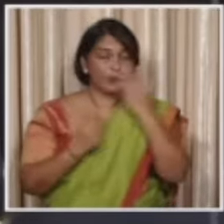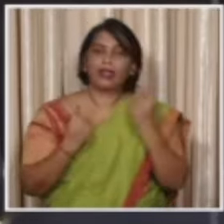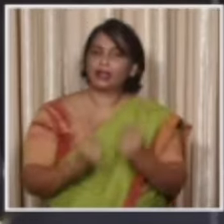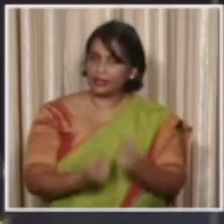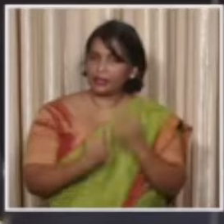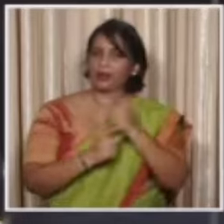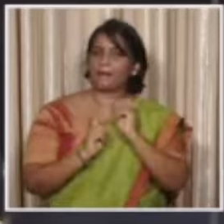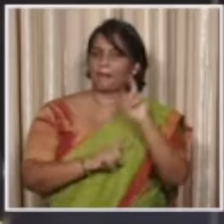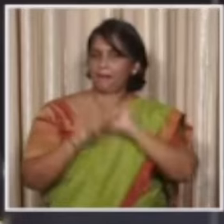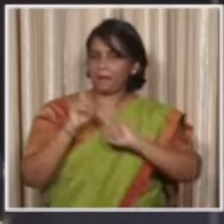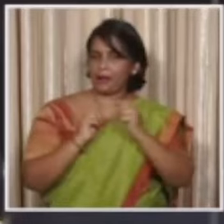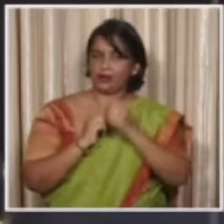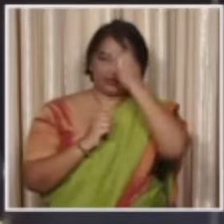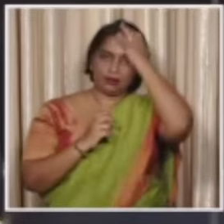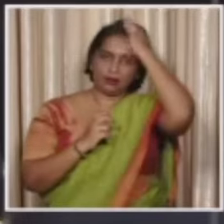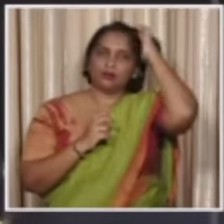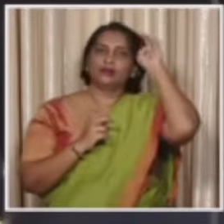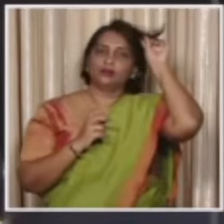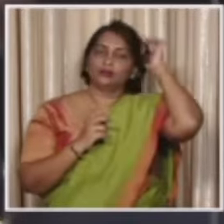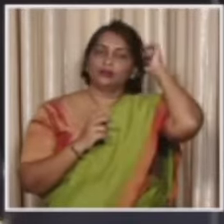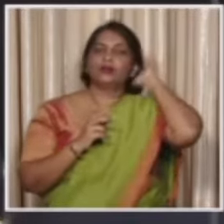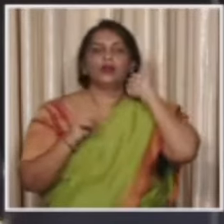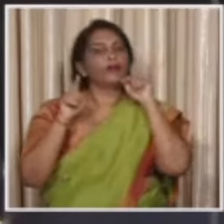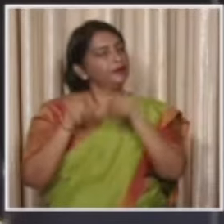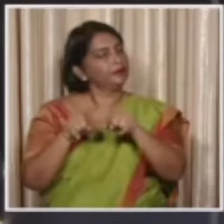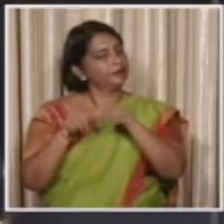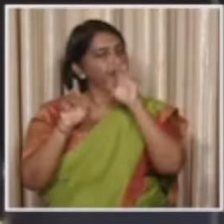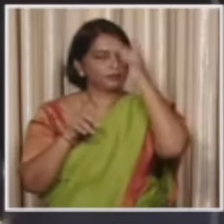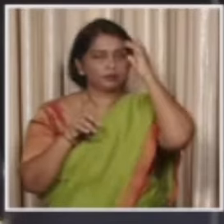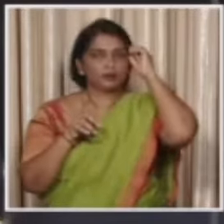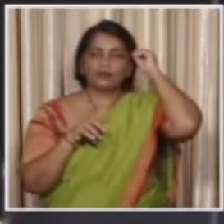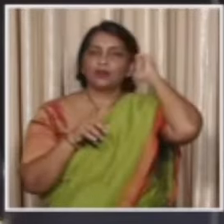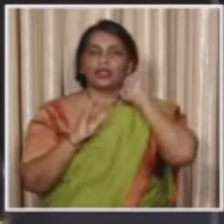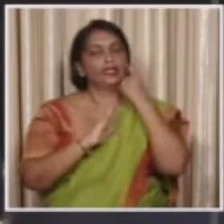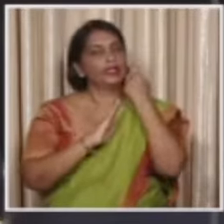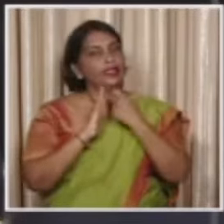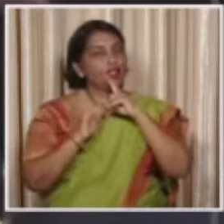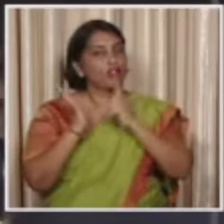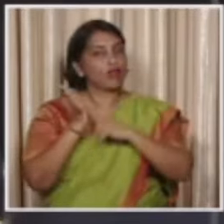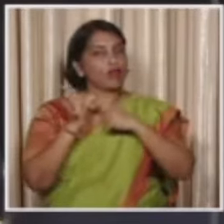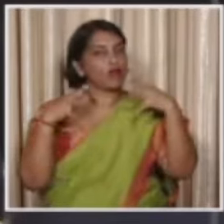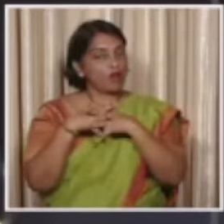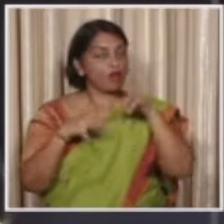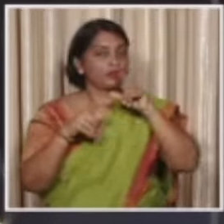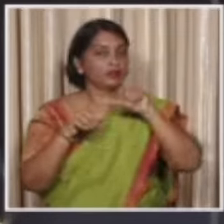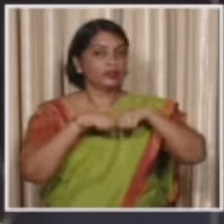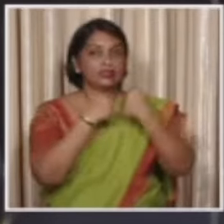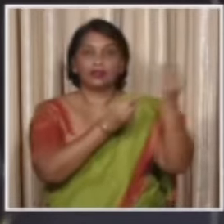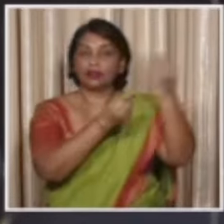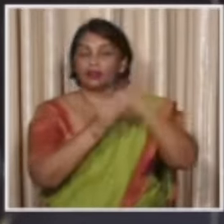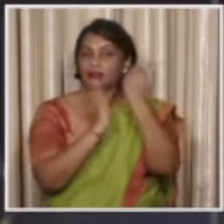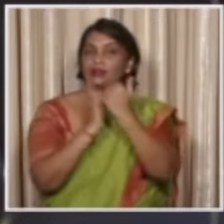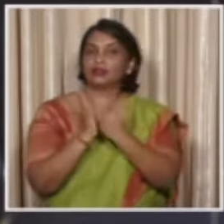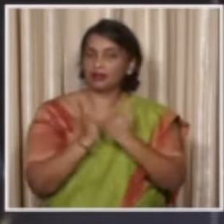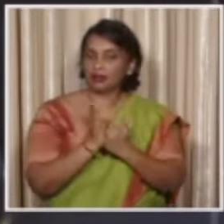අලුත් පාර්ලිමේන්තුවක් නිර්මාණය කරන්න කියලා. ඔන්න ඔය නීති ඇසෝසියේෂන් එකෙන්, බාය ඇසෝසියේෂන් එකෙන් ගෙන අපි